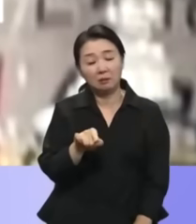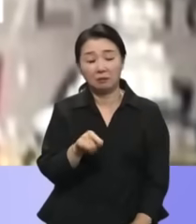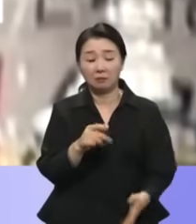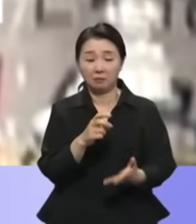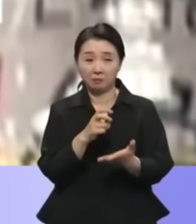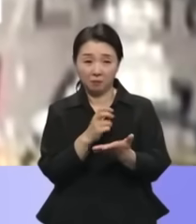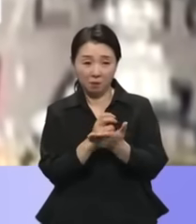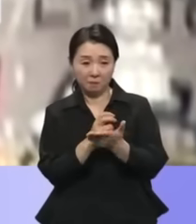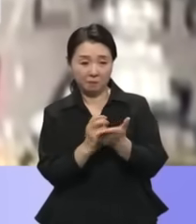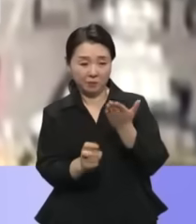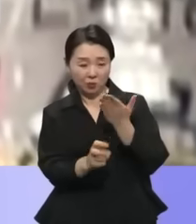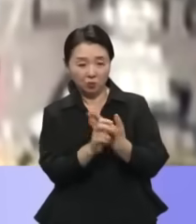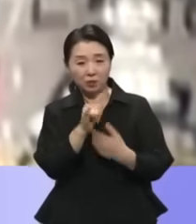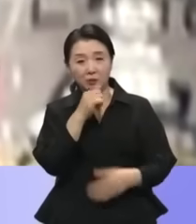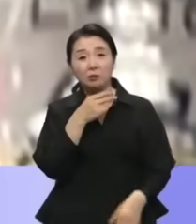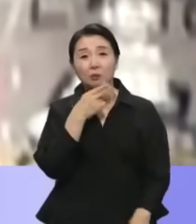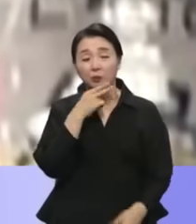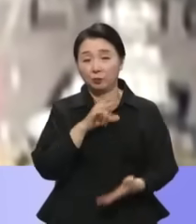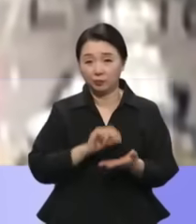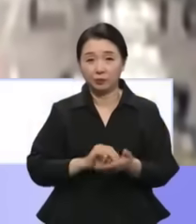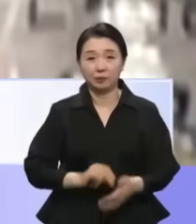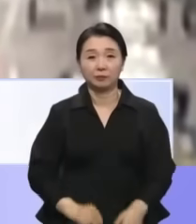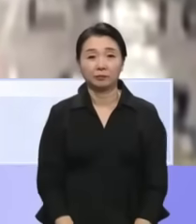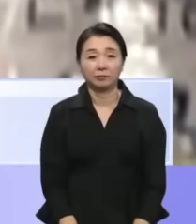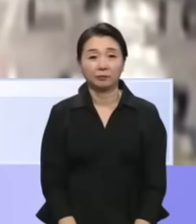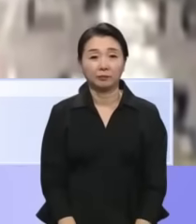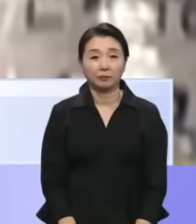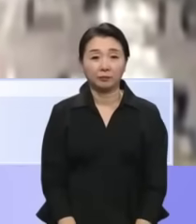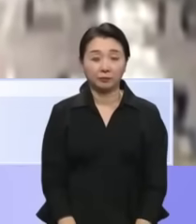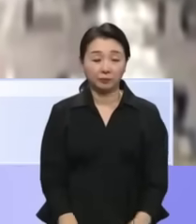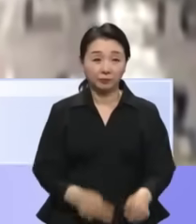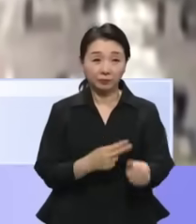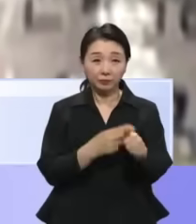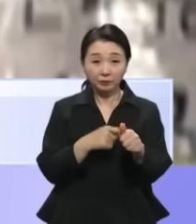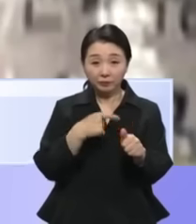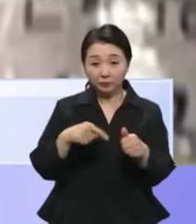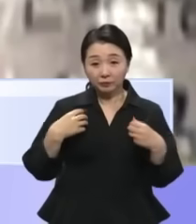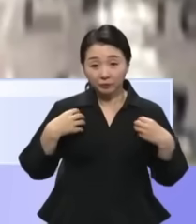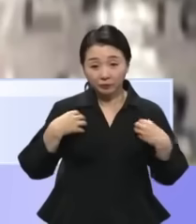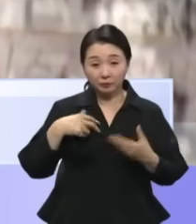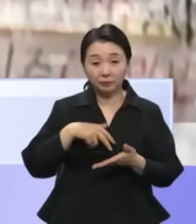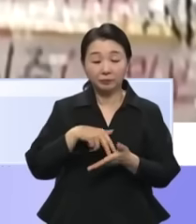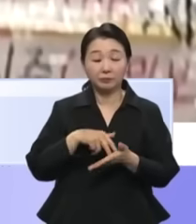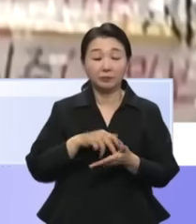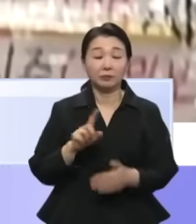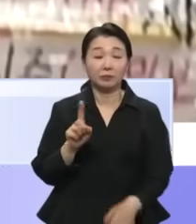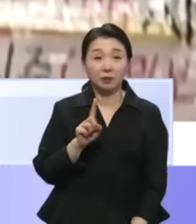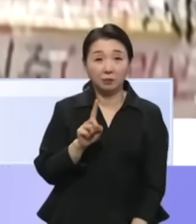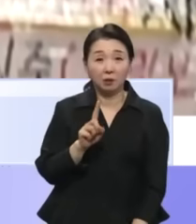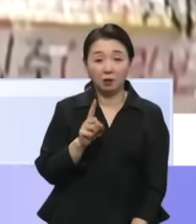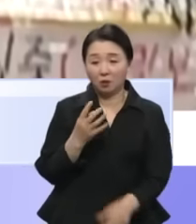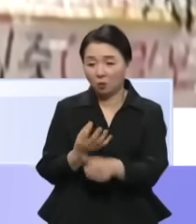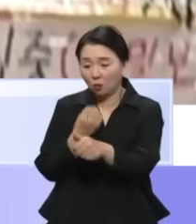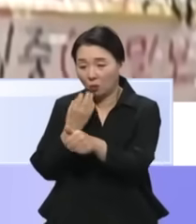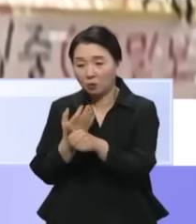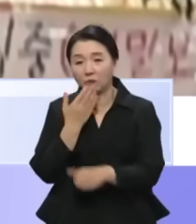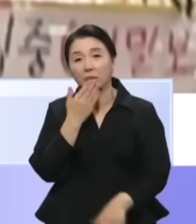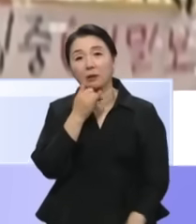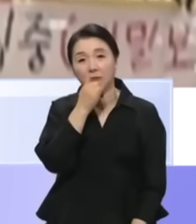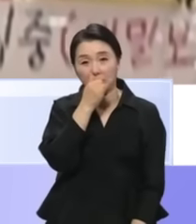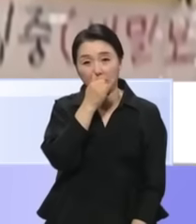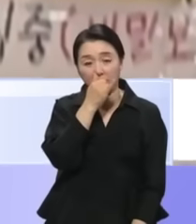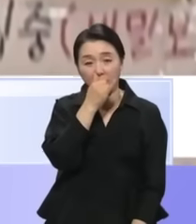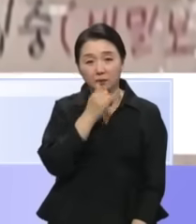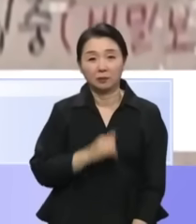위반하는 부분이 있는지 여부도 문제가 될 거고 선생님이나 아니면 교육청 입장에서는 사실은 뭐 고발이라는 고소도 할 수 있는 사인